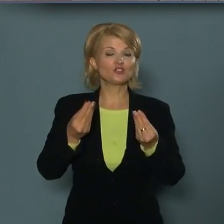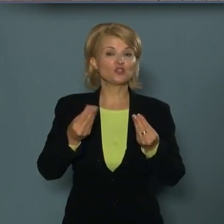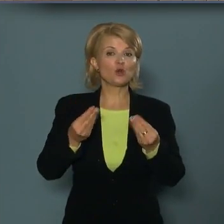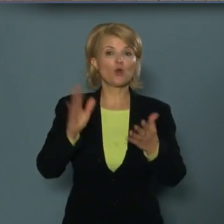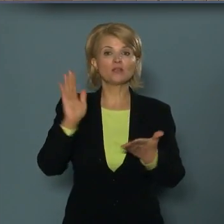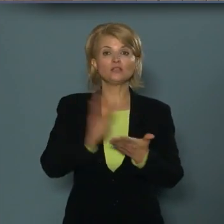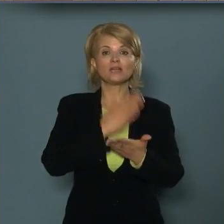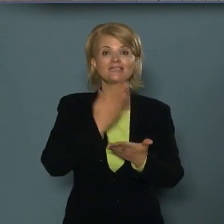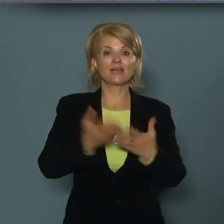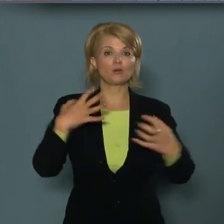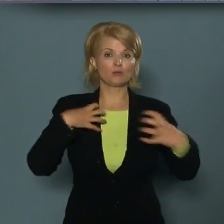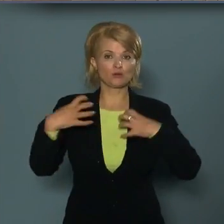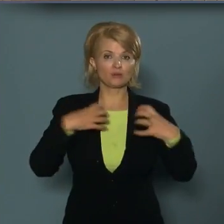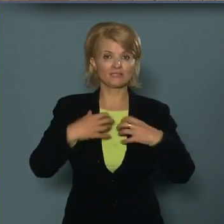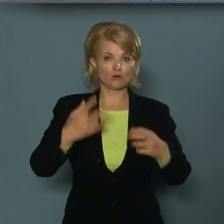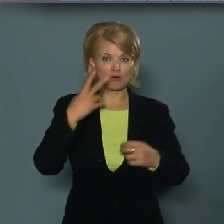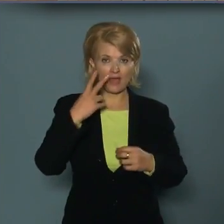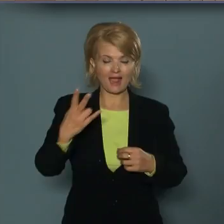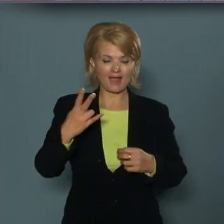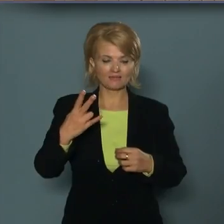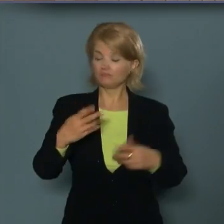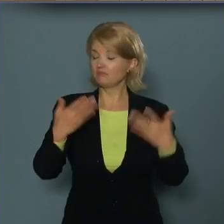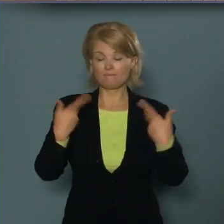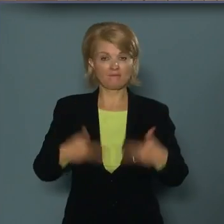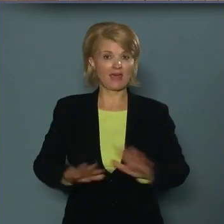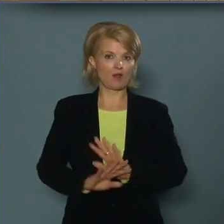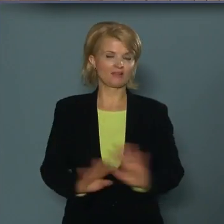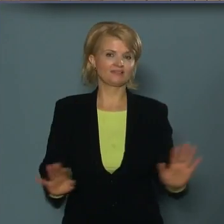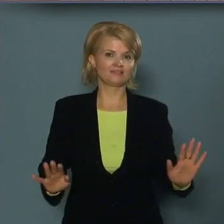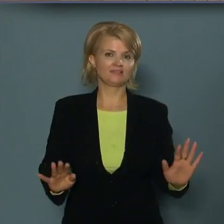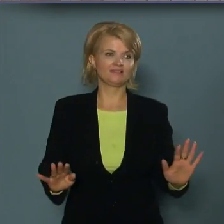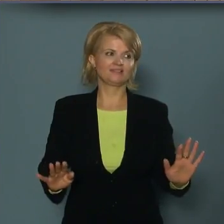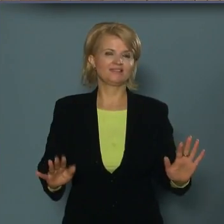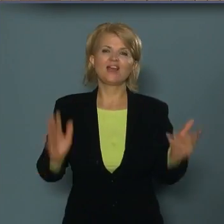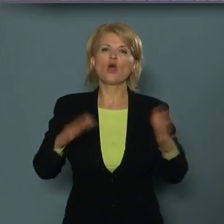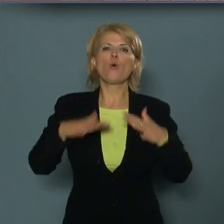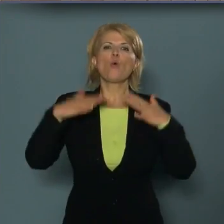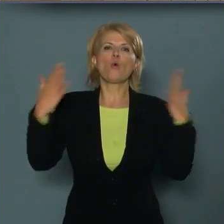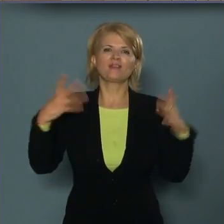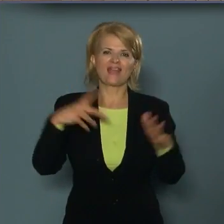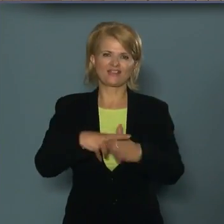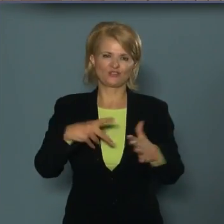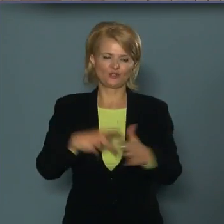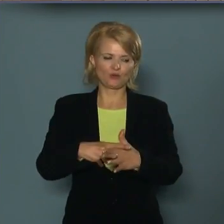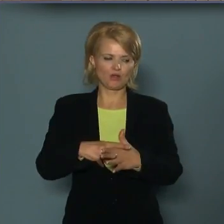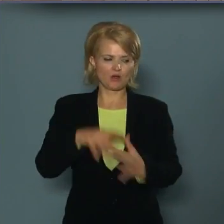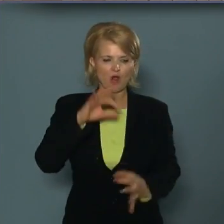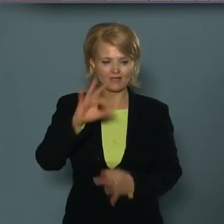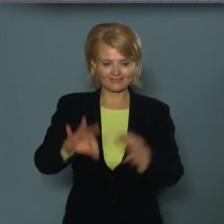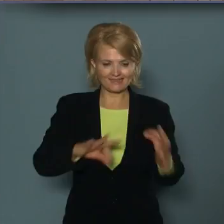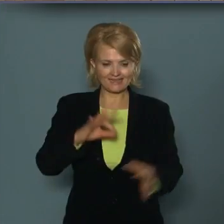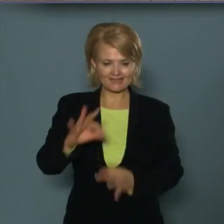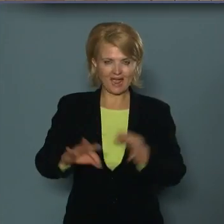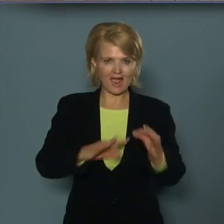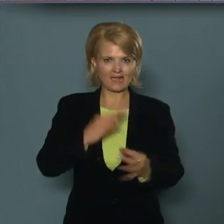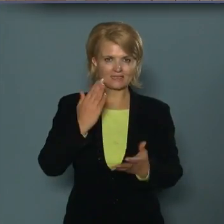ez a nagyszerű produkció, amit láthattunk, és nem fáradtunk el, ez óriási dolog. A